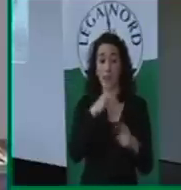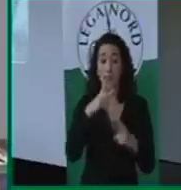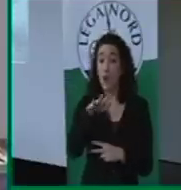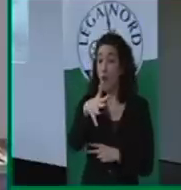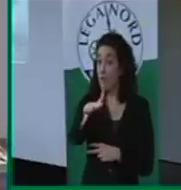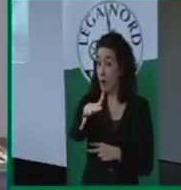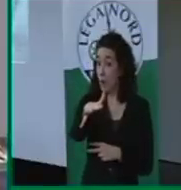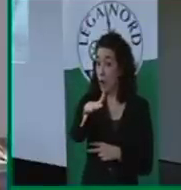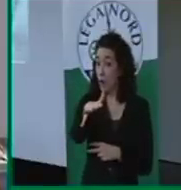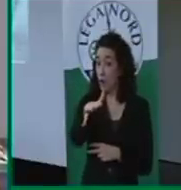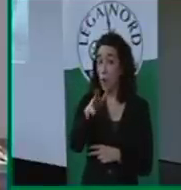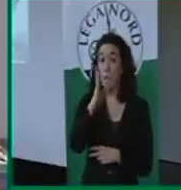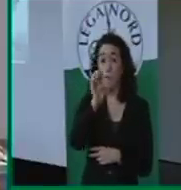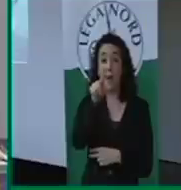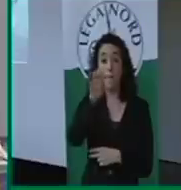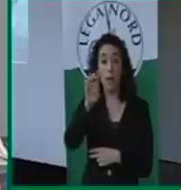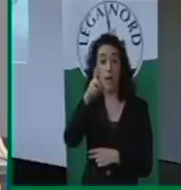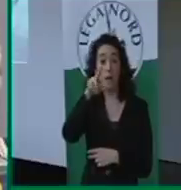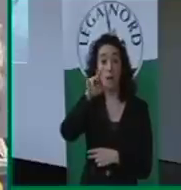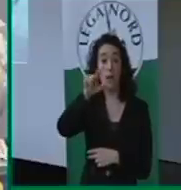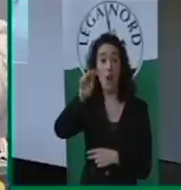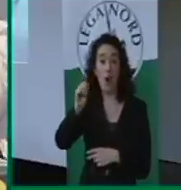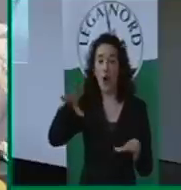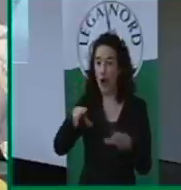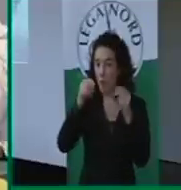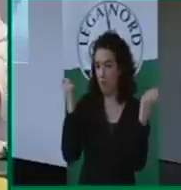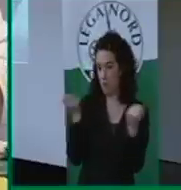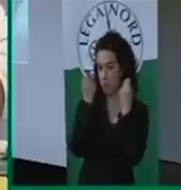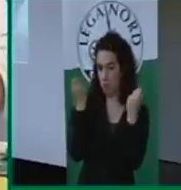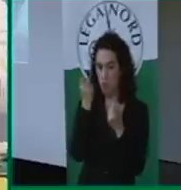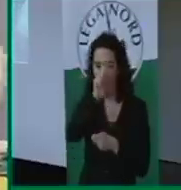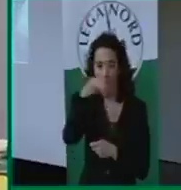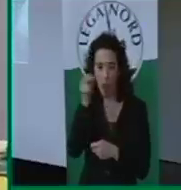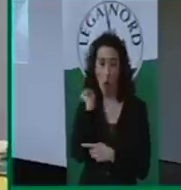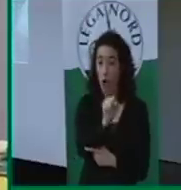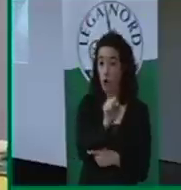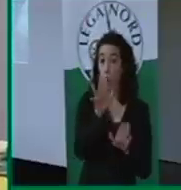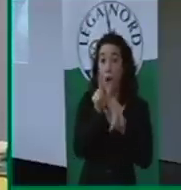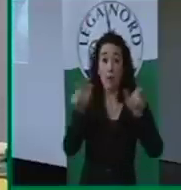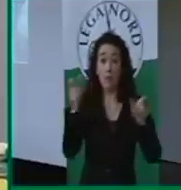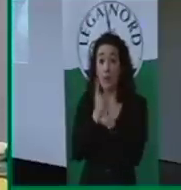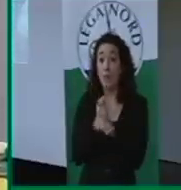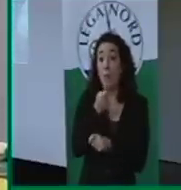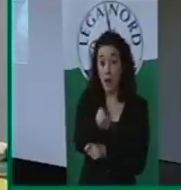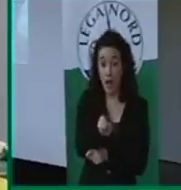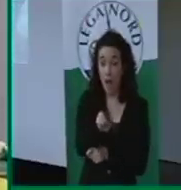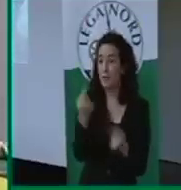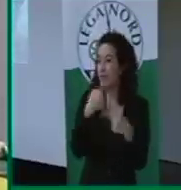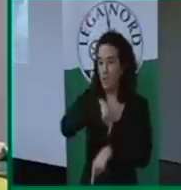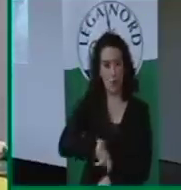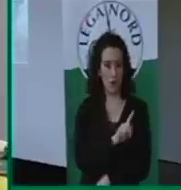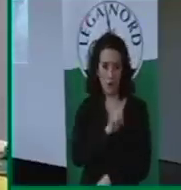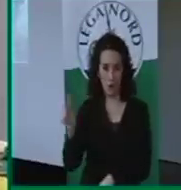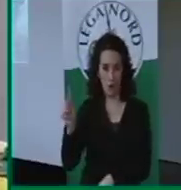contro l'euro a pagamento ovvero Beppe Grillo e quindi a maggior ragione oggi verrà fornito a tutti voi a voi tantissimi